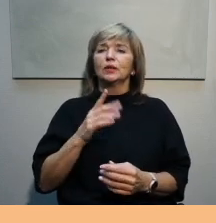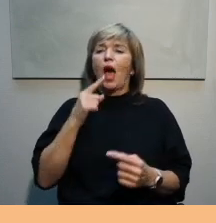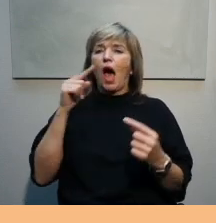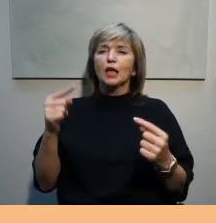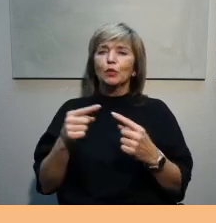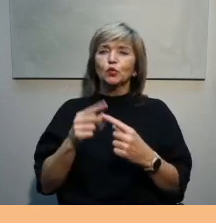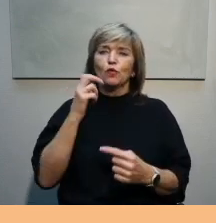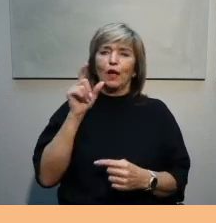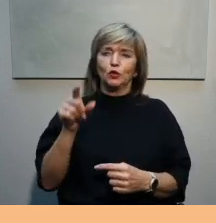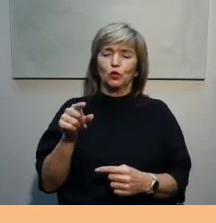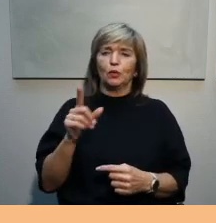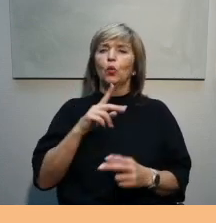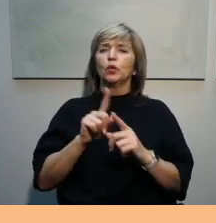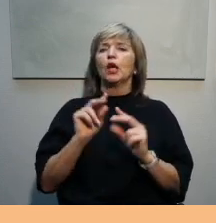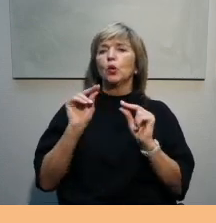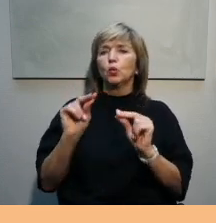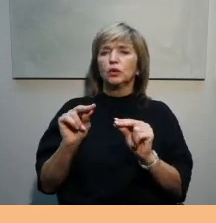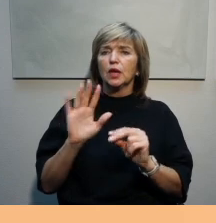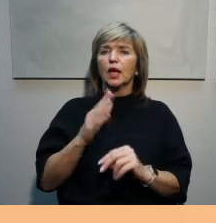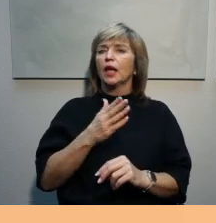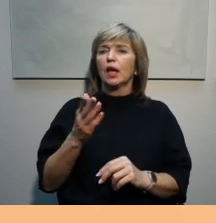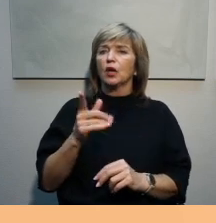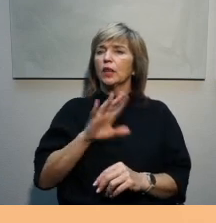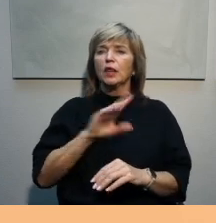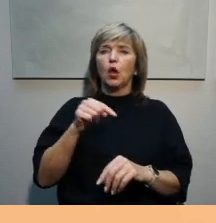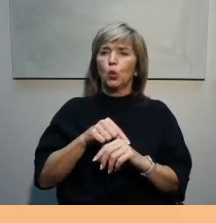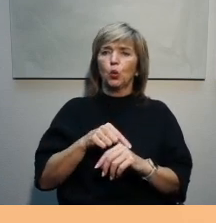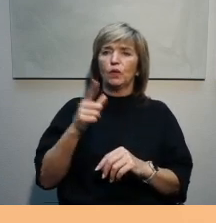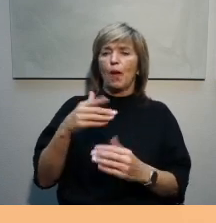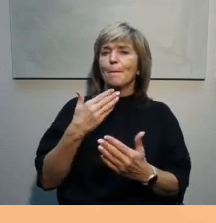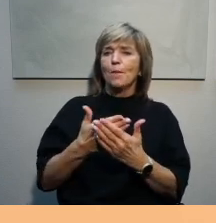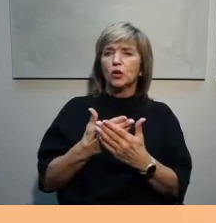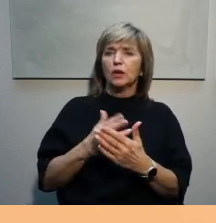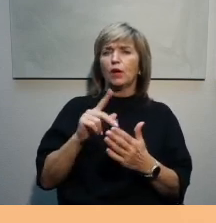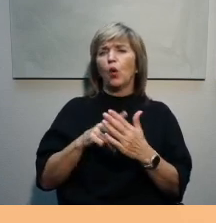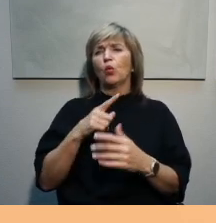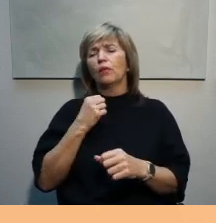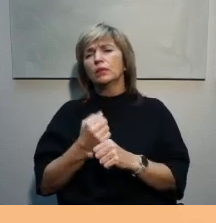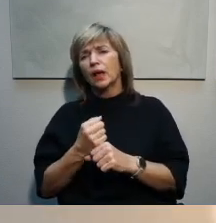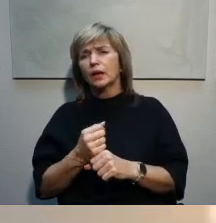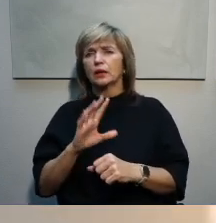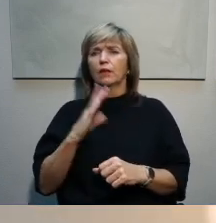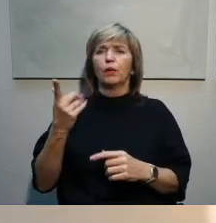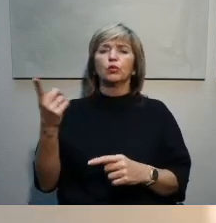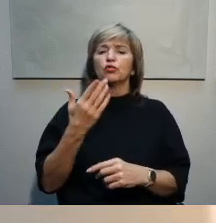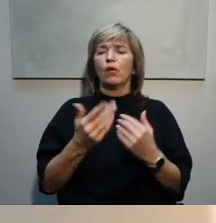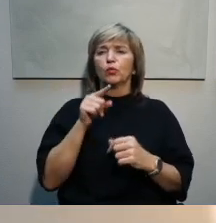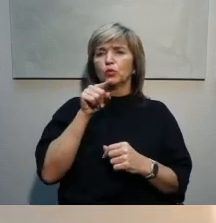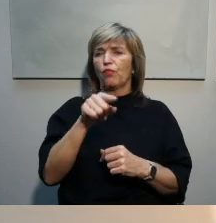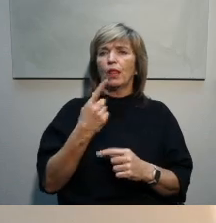atbilstoši vecumam. Un uzticēšanās. Ja jūs nesajūtat viņa motivāciju kaut ko darīt, iespējams, viņš jums vēl